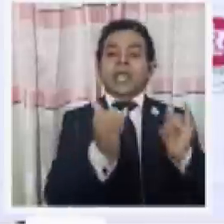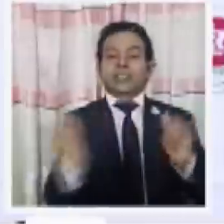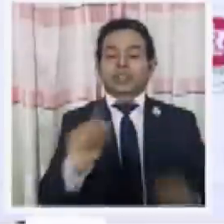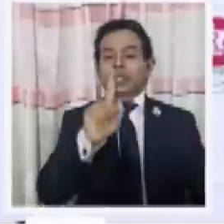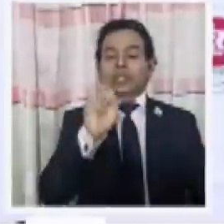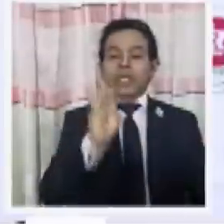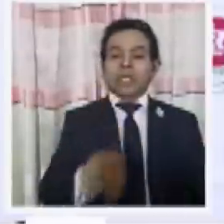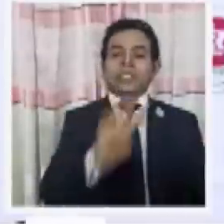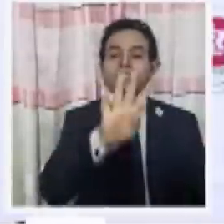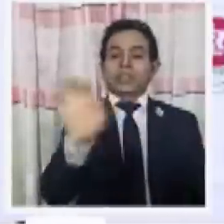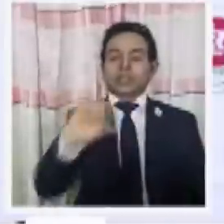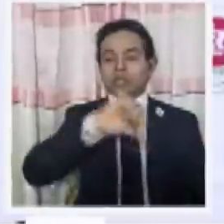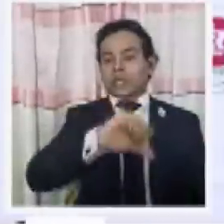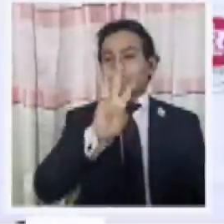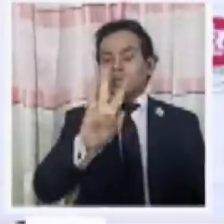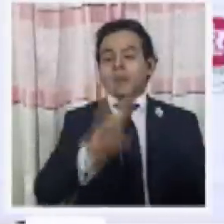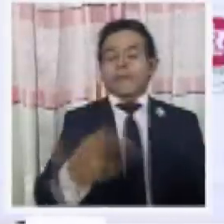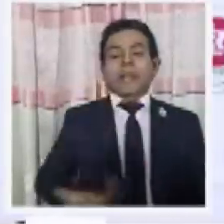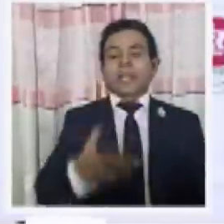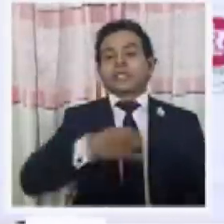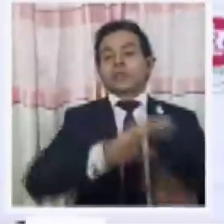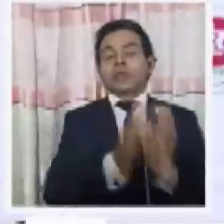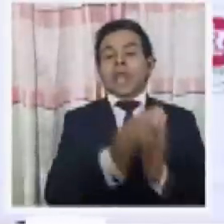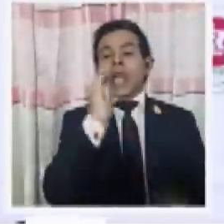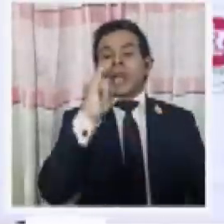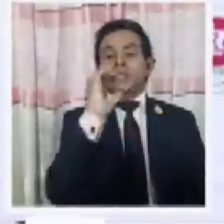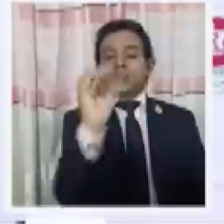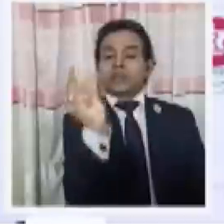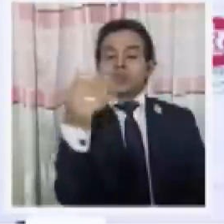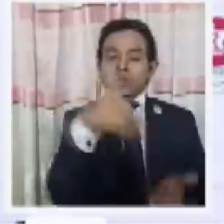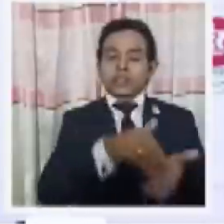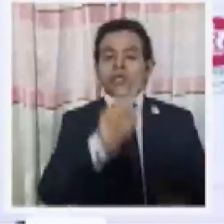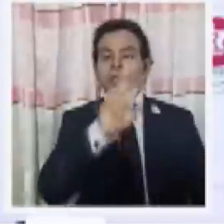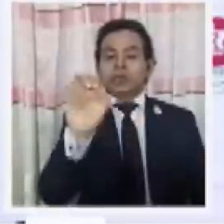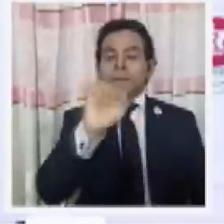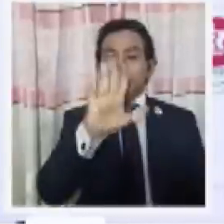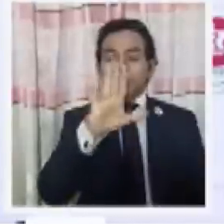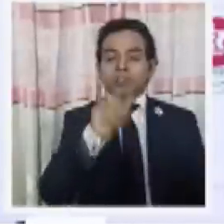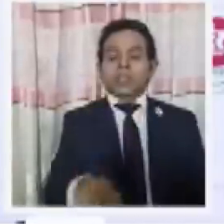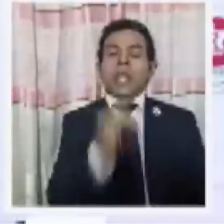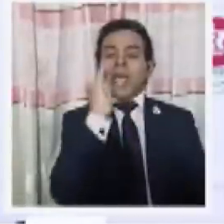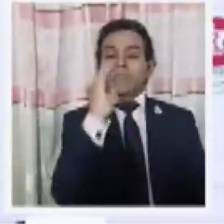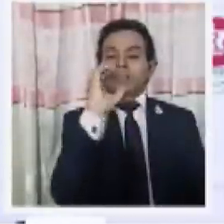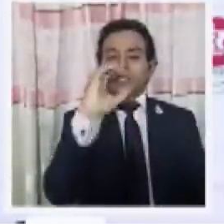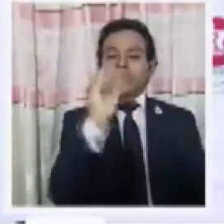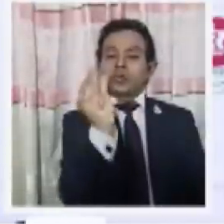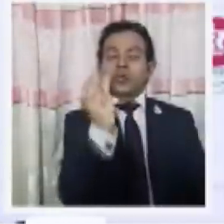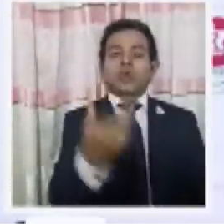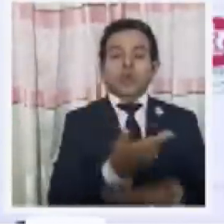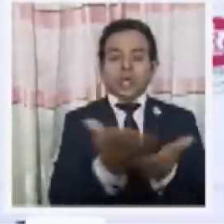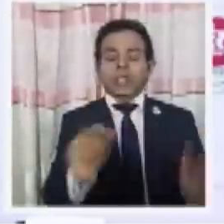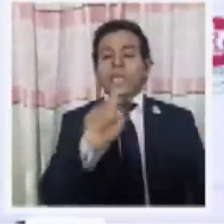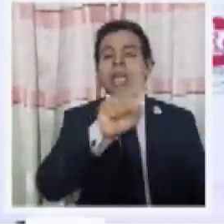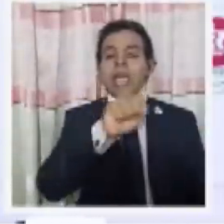মিলিয়ে শয্যা ভর্তি আছেন রুগী সাধারণ শয্যা 4,171 জন এবং খালি আছে 10,493টি শয্যা। সারা